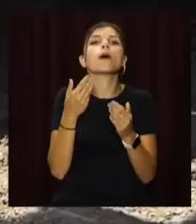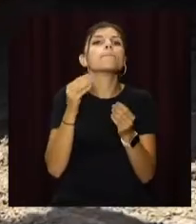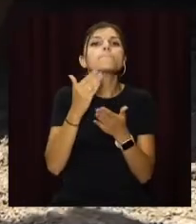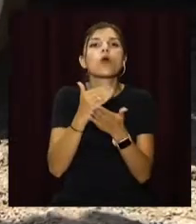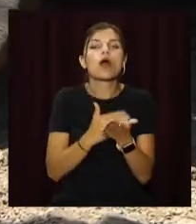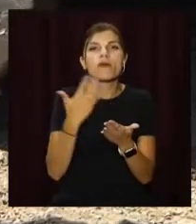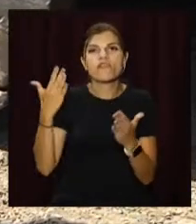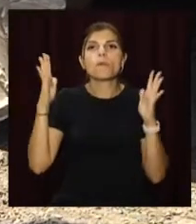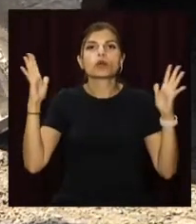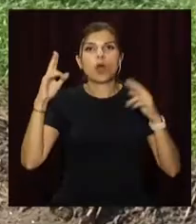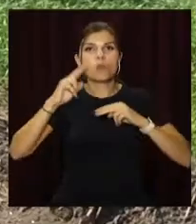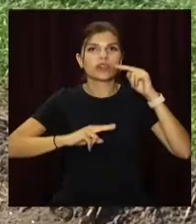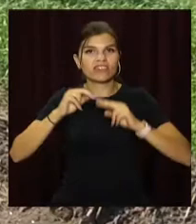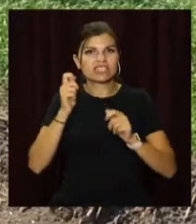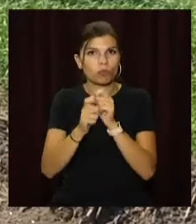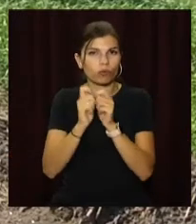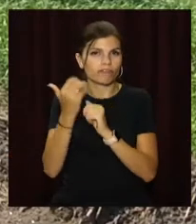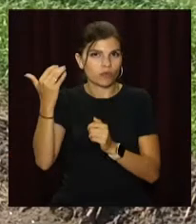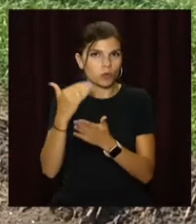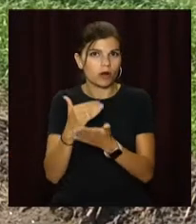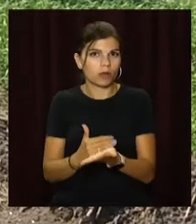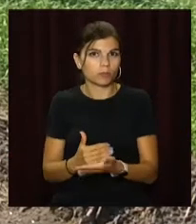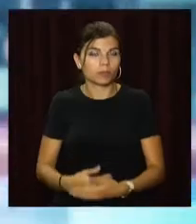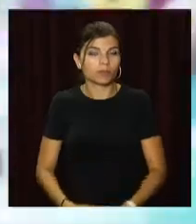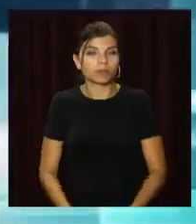будівництво». Яна Стриж, Данило Омага, Open News, телеканал